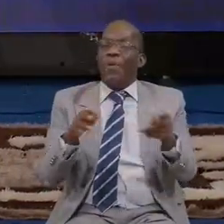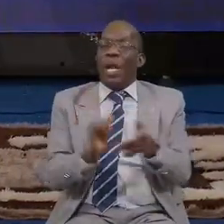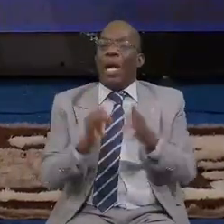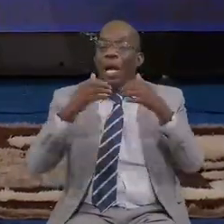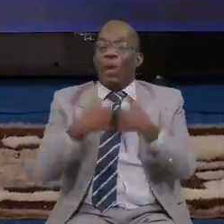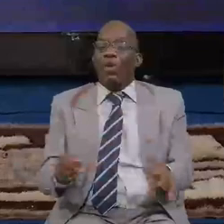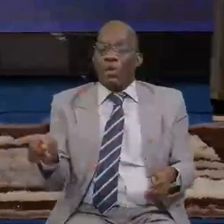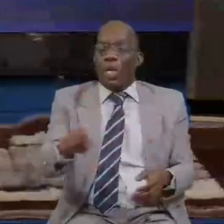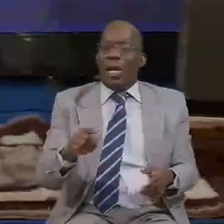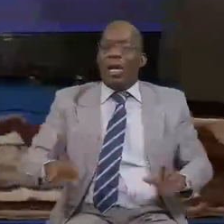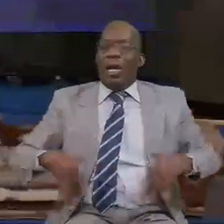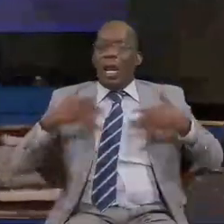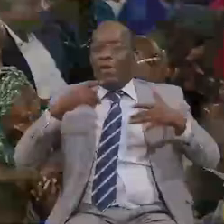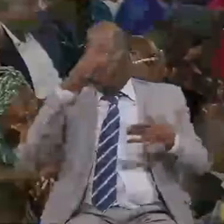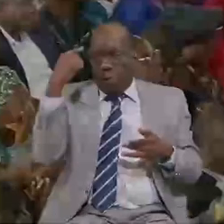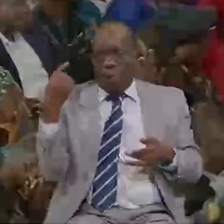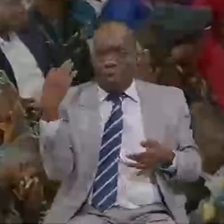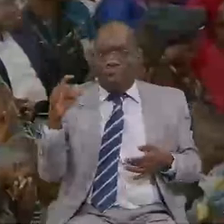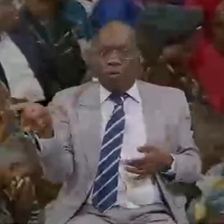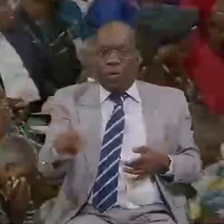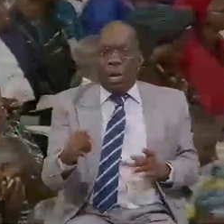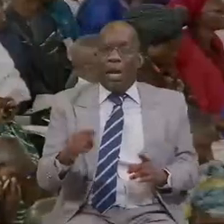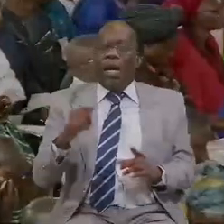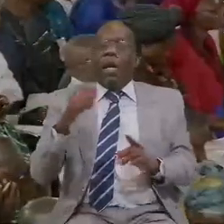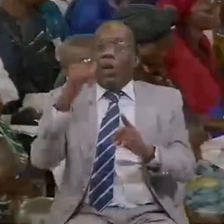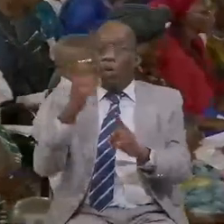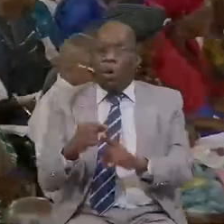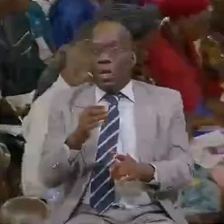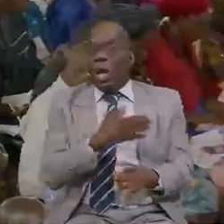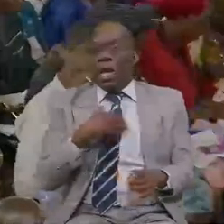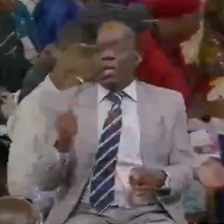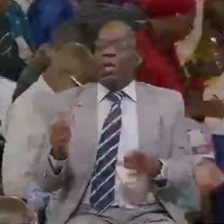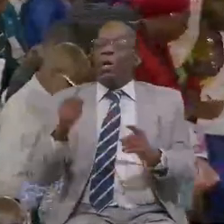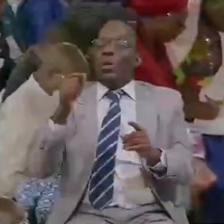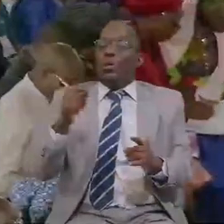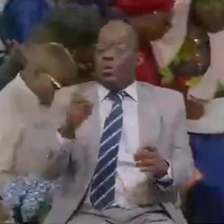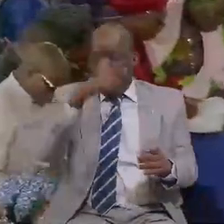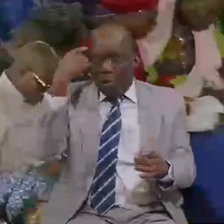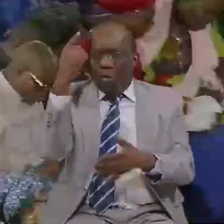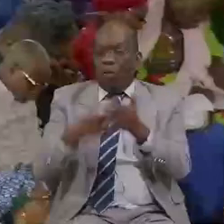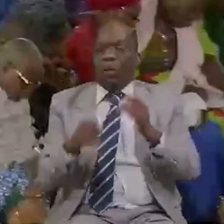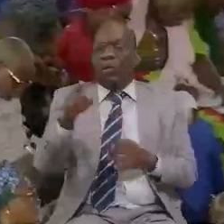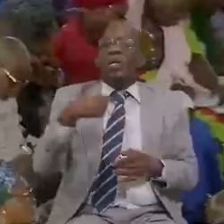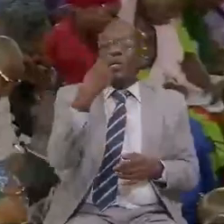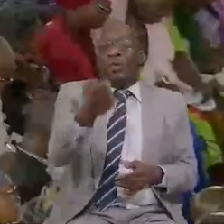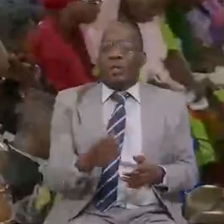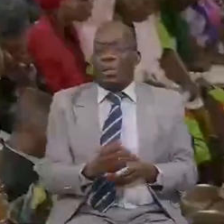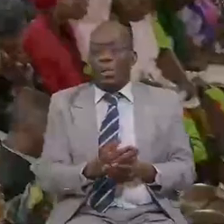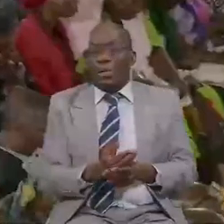leur langue. Comment utiliser leur langue? Psaume 12, verset 2.